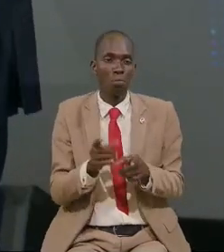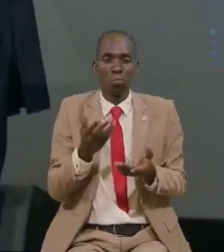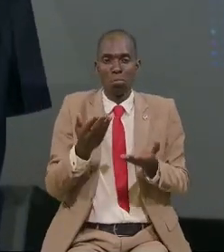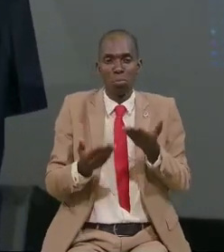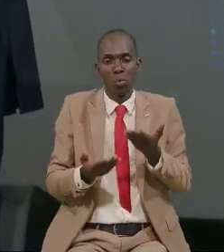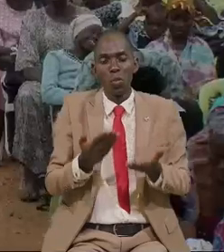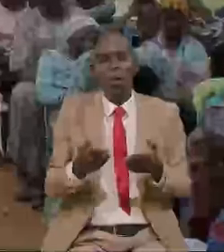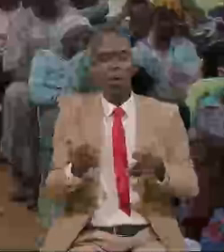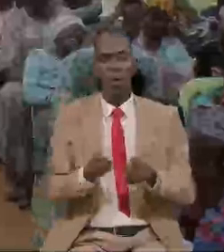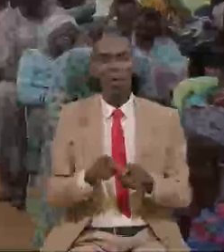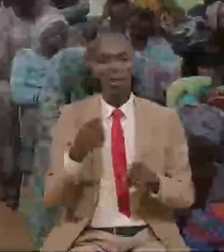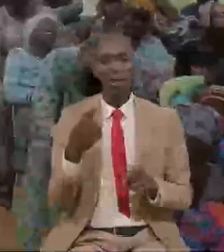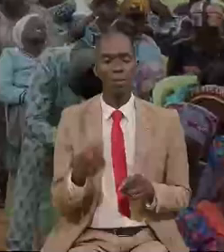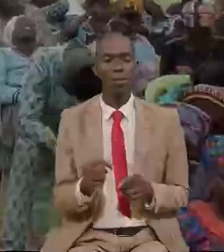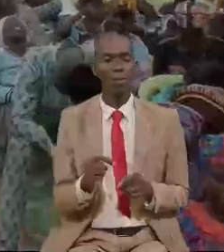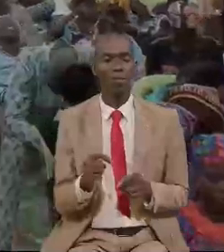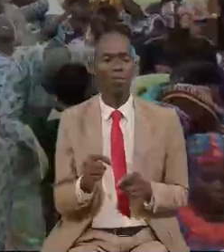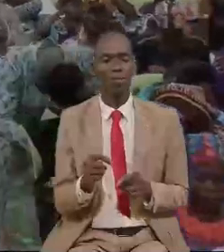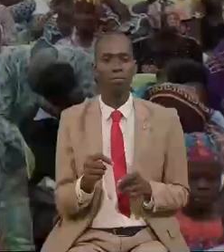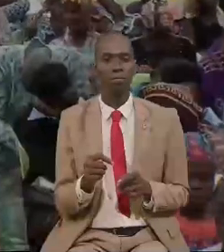ce n'est pas que j'ai déjà remporté le prix.